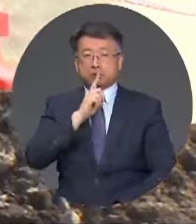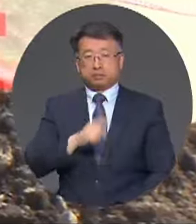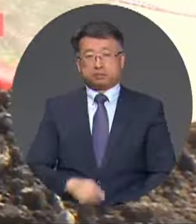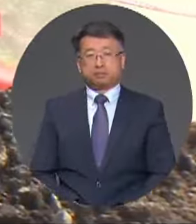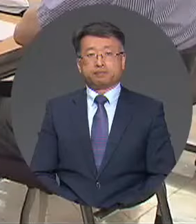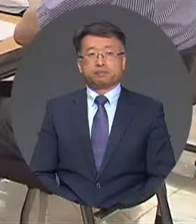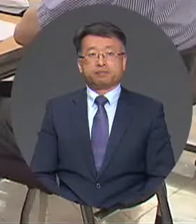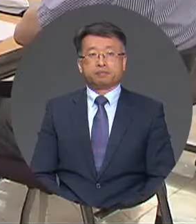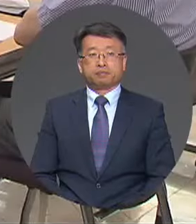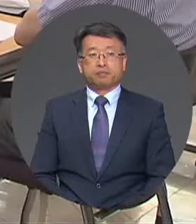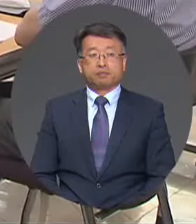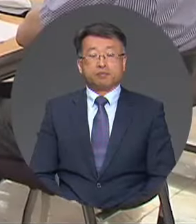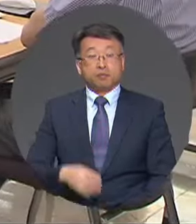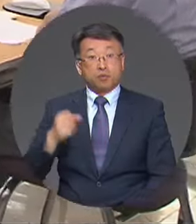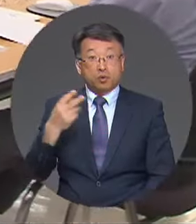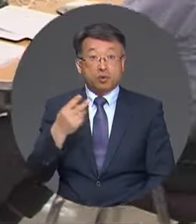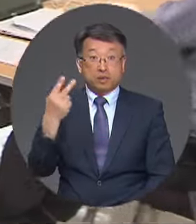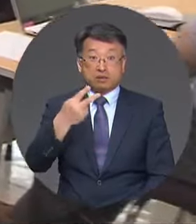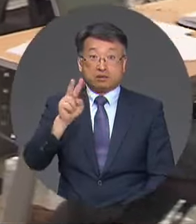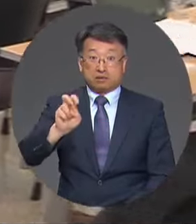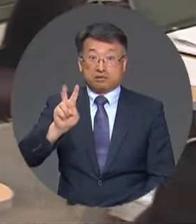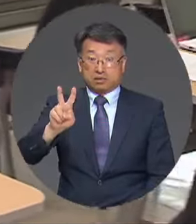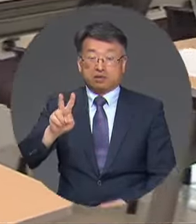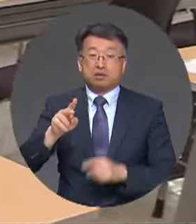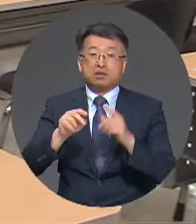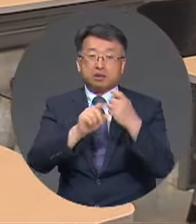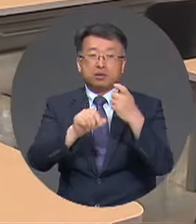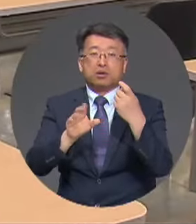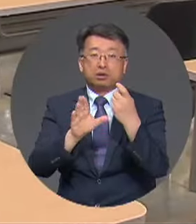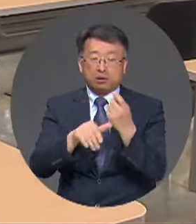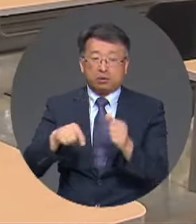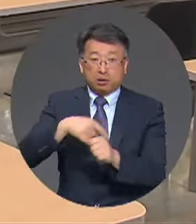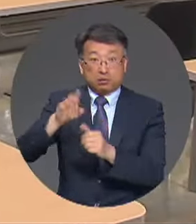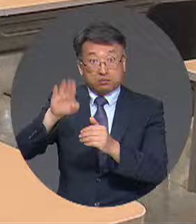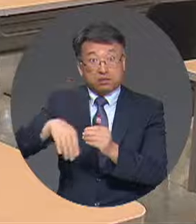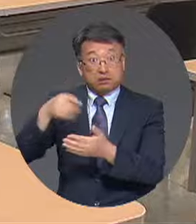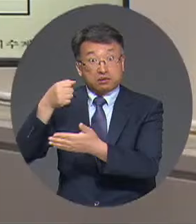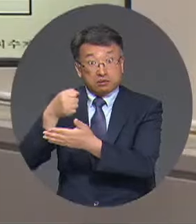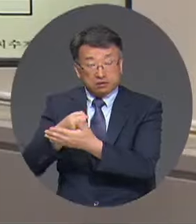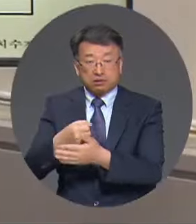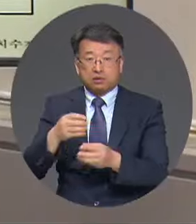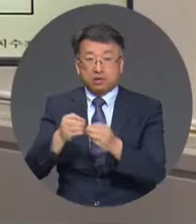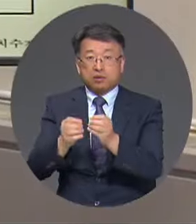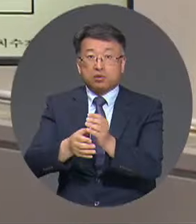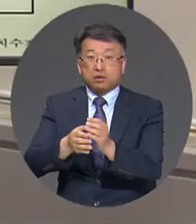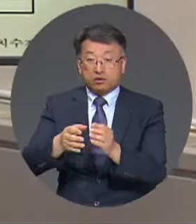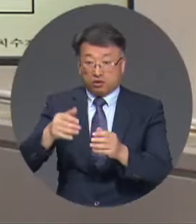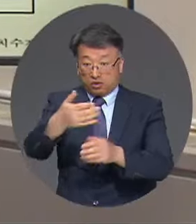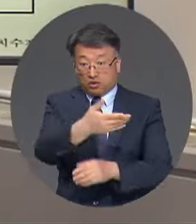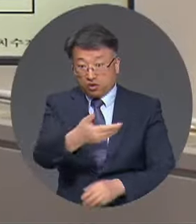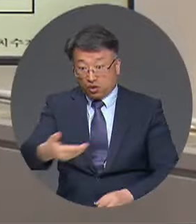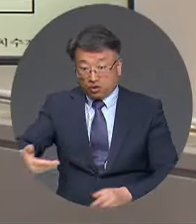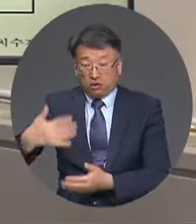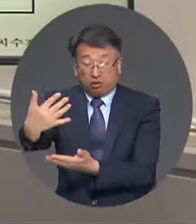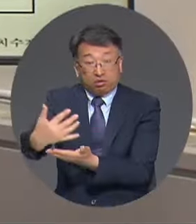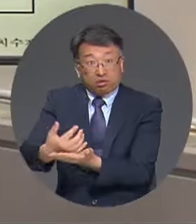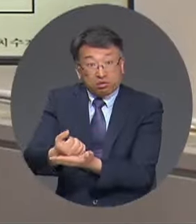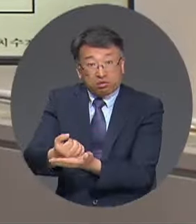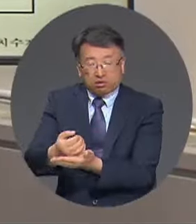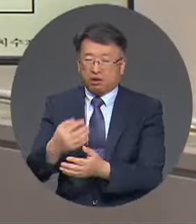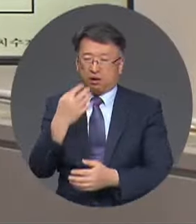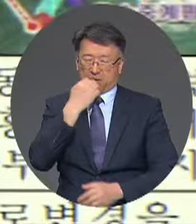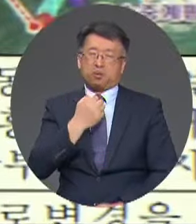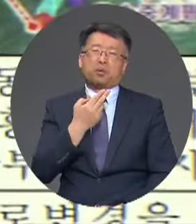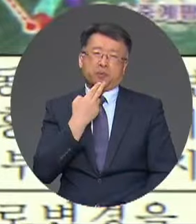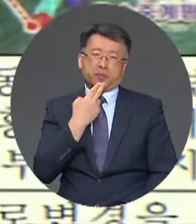주장합니다. 또 2022년 11월 환경부가 수립한 창원천 치수 계획에서 준설의 효과가